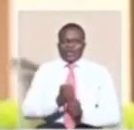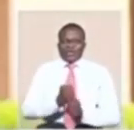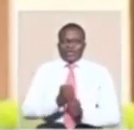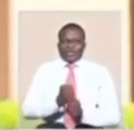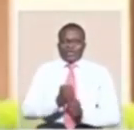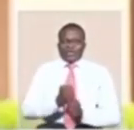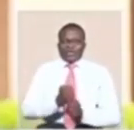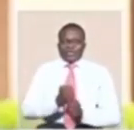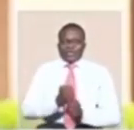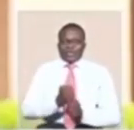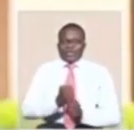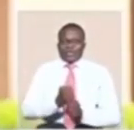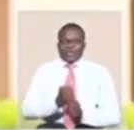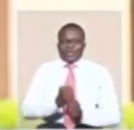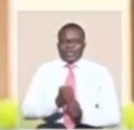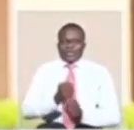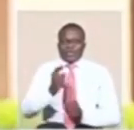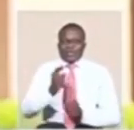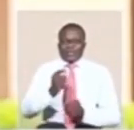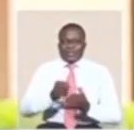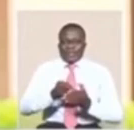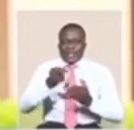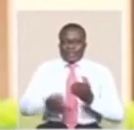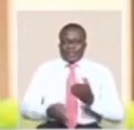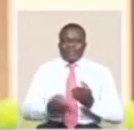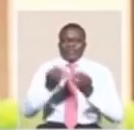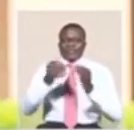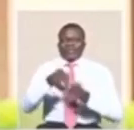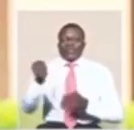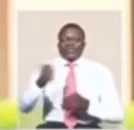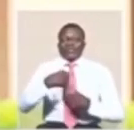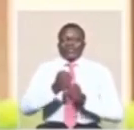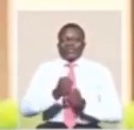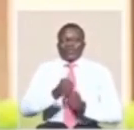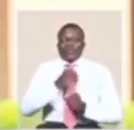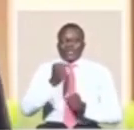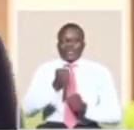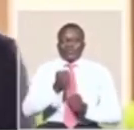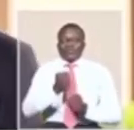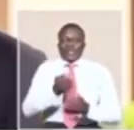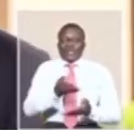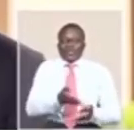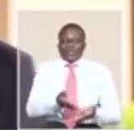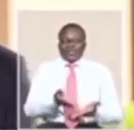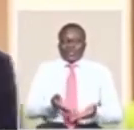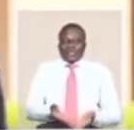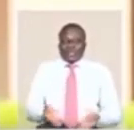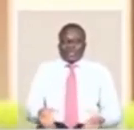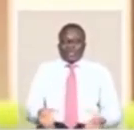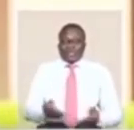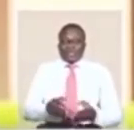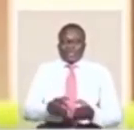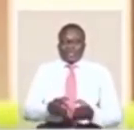M23 est un produit of many other problems et de la résultante de plusieurs autres problèmes qui n'ont pas été résolus